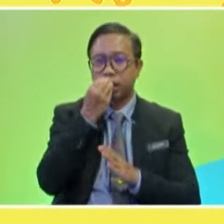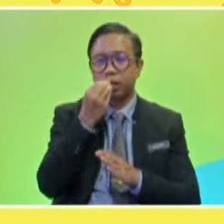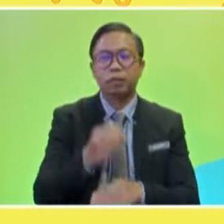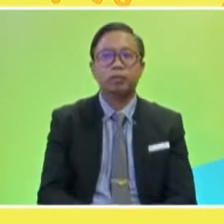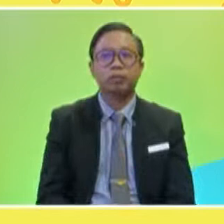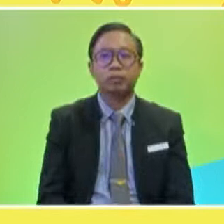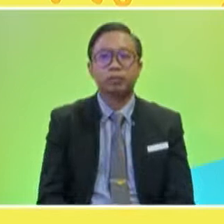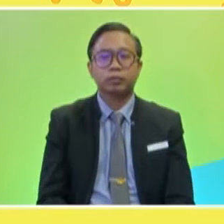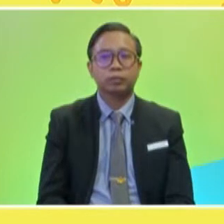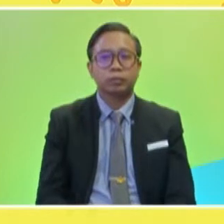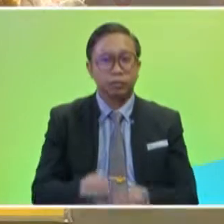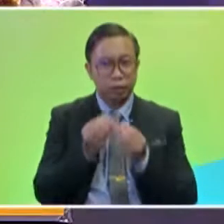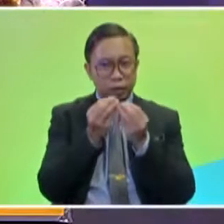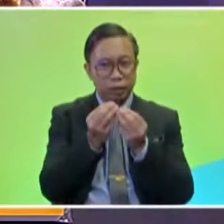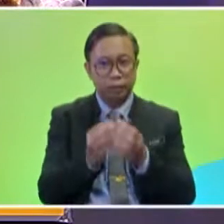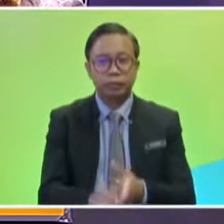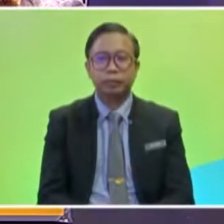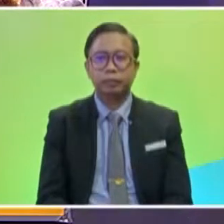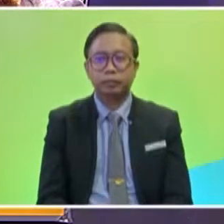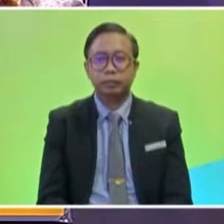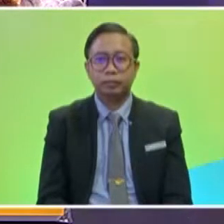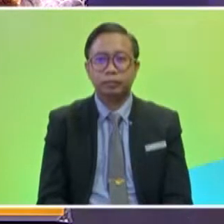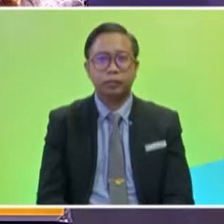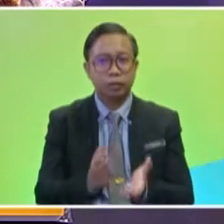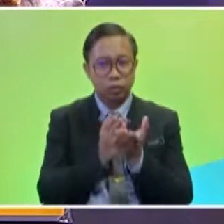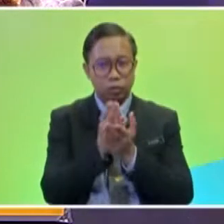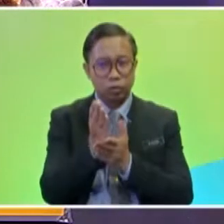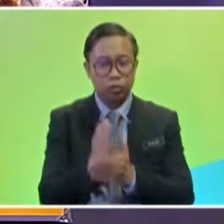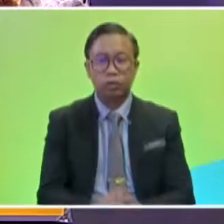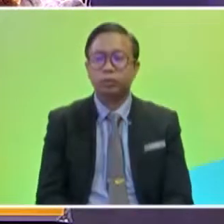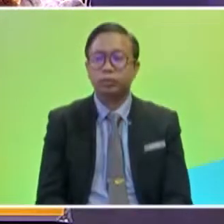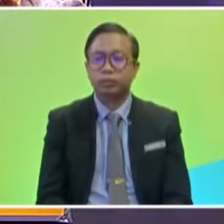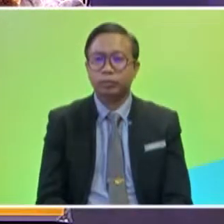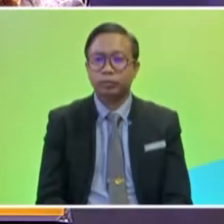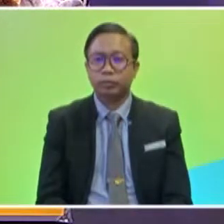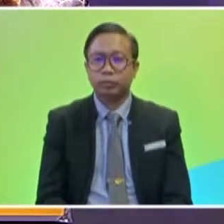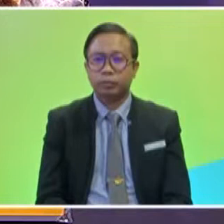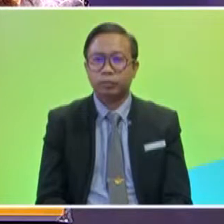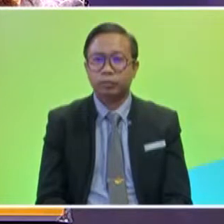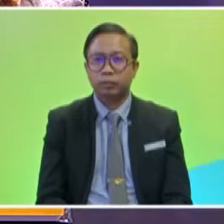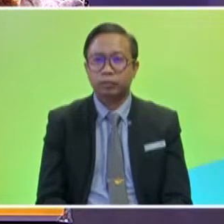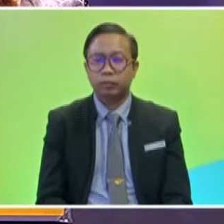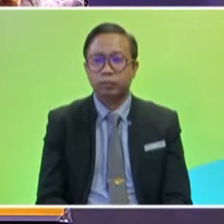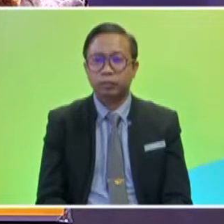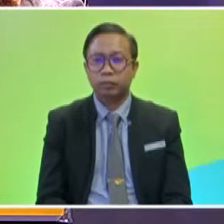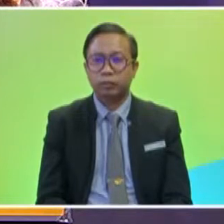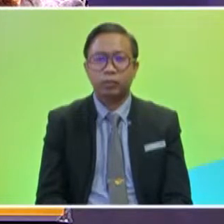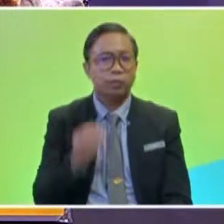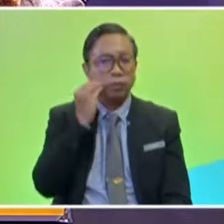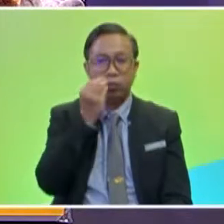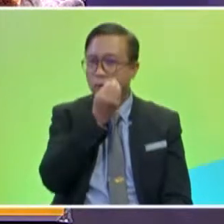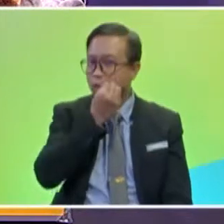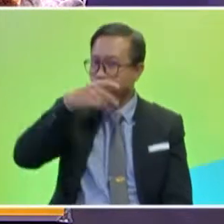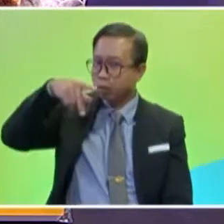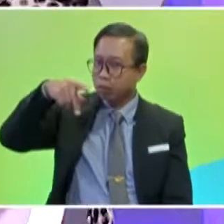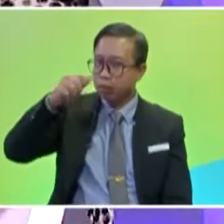kidangan exotic oke terus nya ilang Hai bunga Pak mata